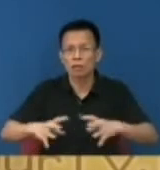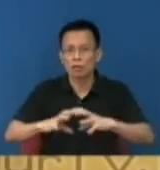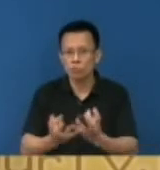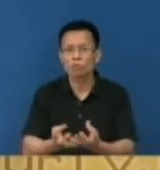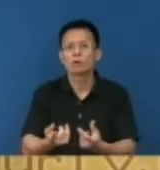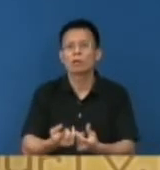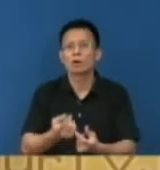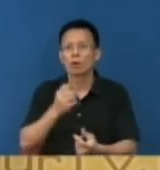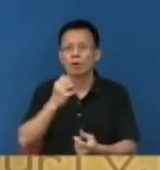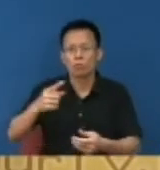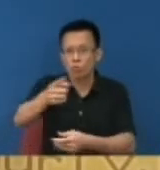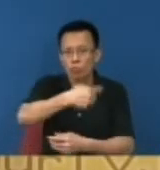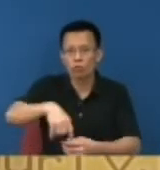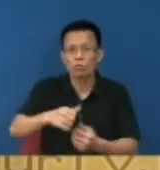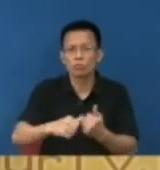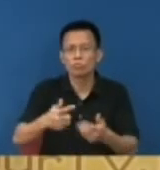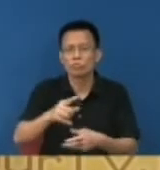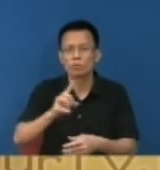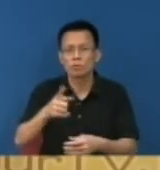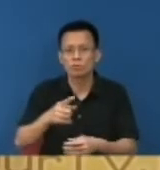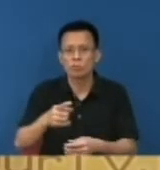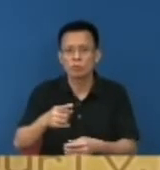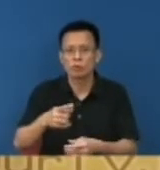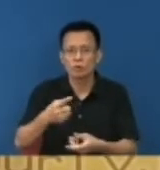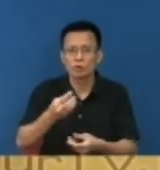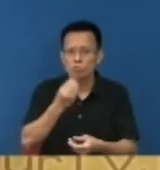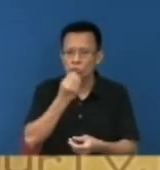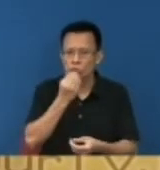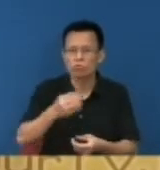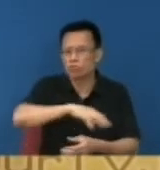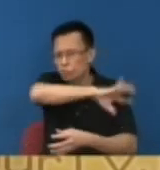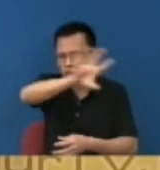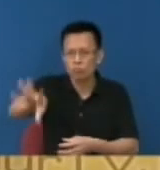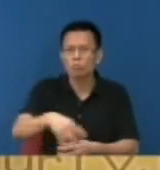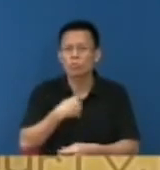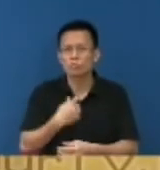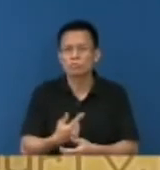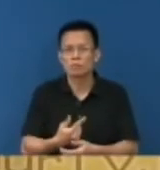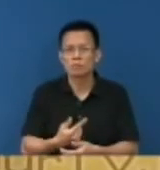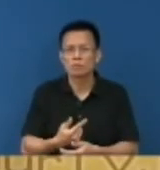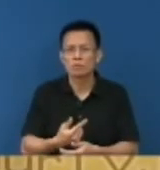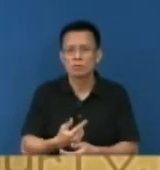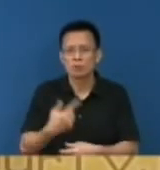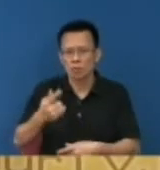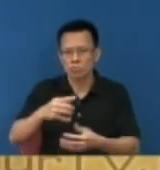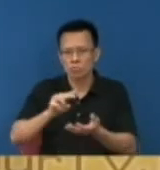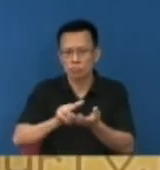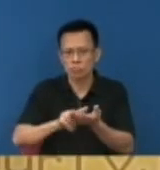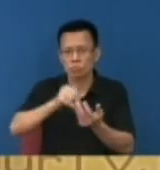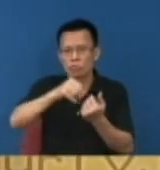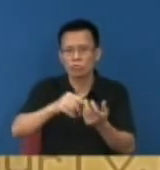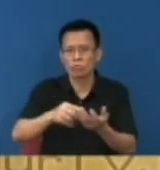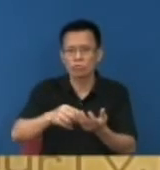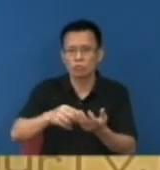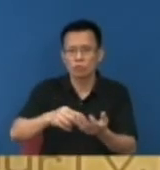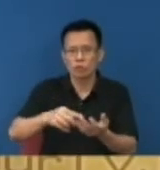面係舐到盡咧？你點會喺區議會裏面嘅選舉裏面係言行不一呢？你要保